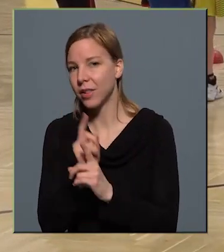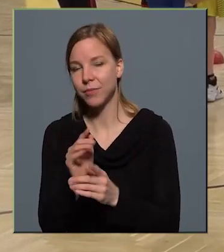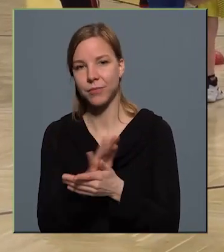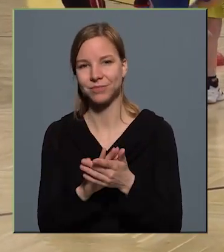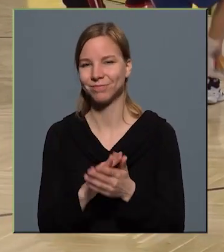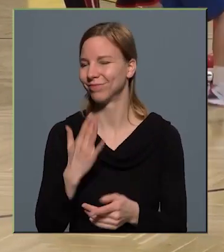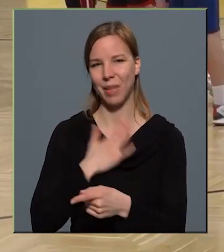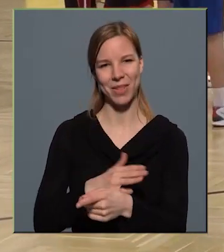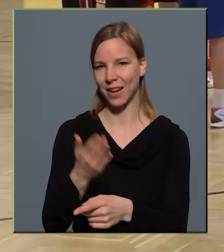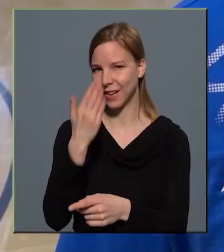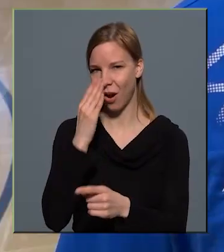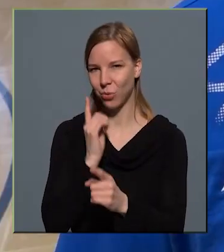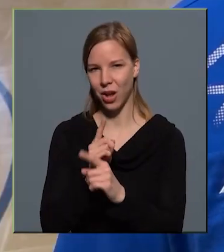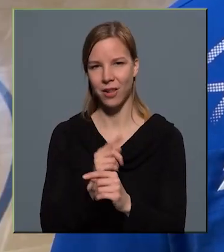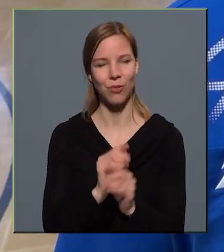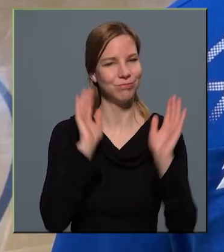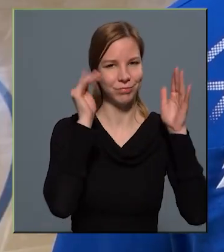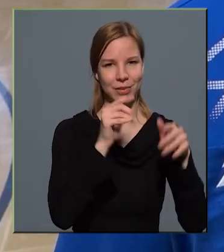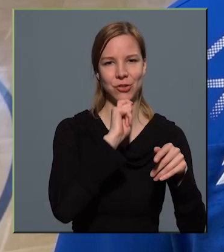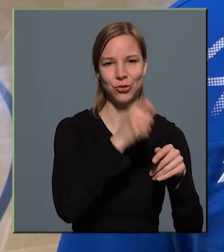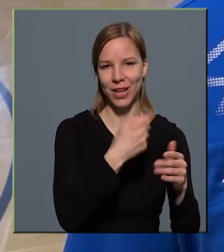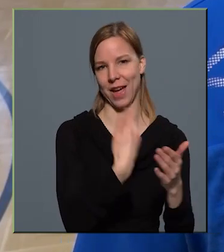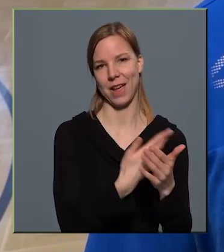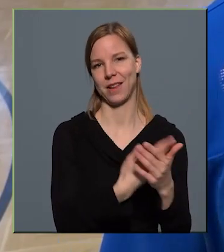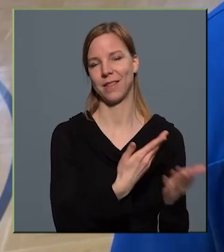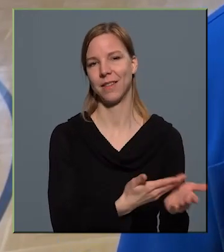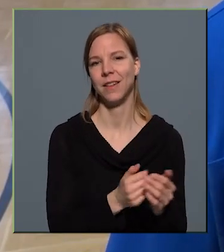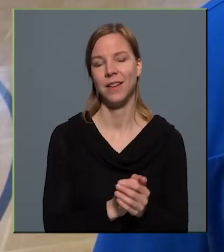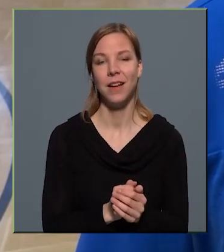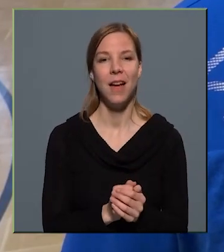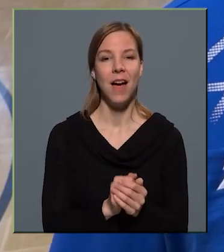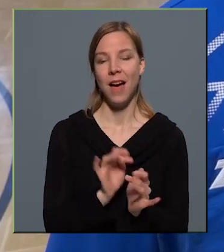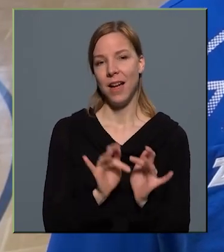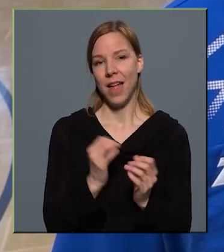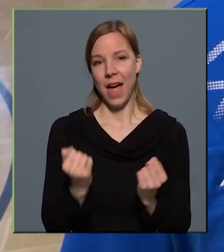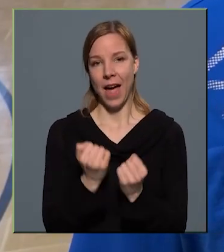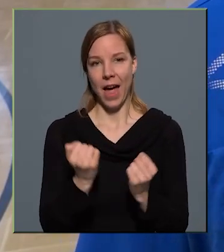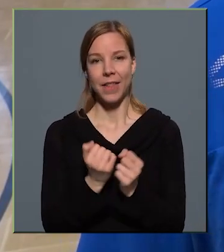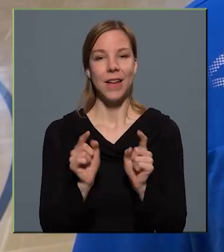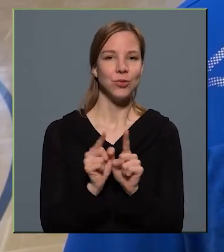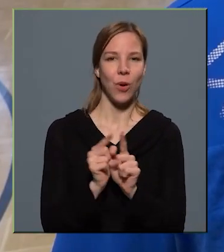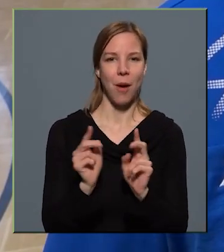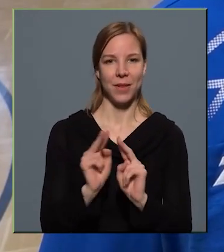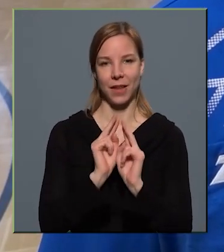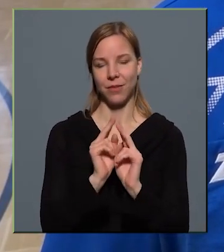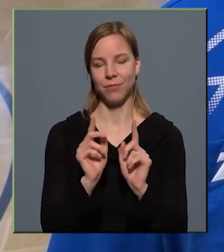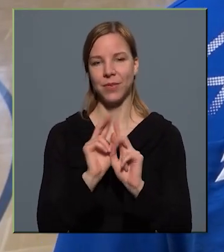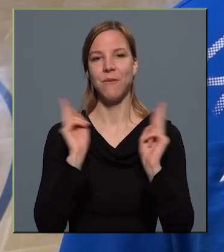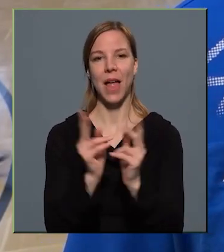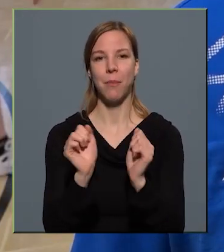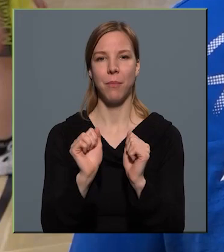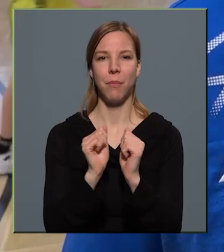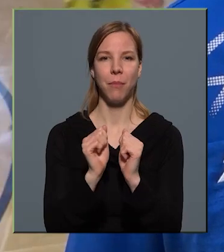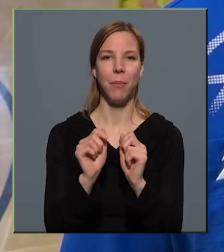a kudarcot, nagyon sikerorientáltak, hála Istennek, úgyhogy egy-egy edzés nálunk olyan, mint egy világbajnokság, tehát egy-egy kosárnál